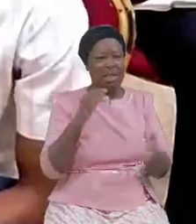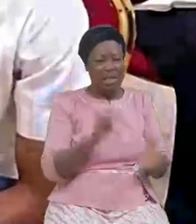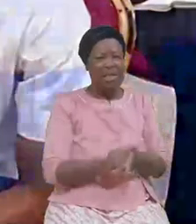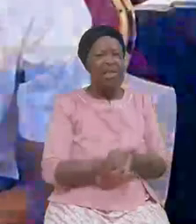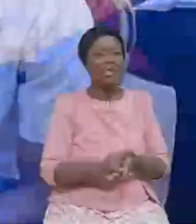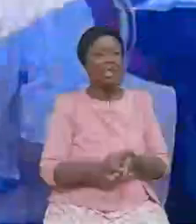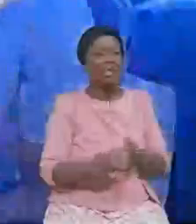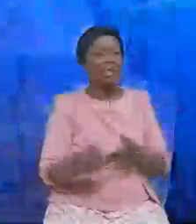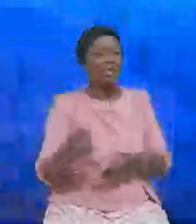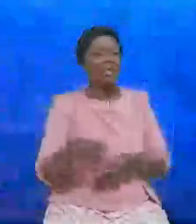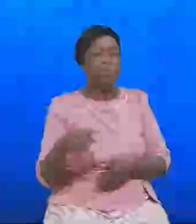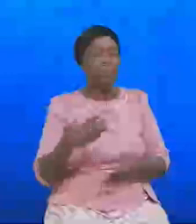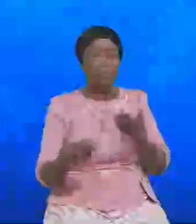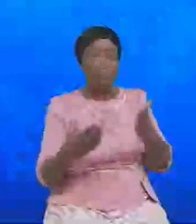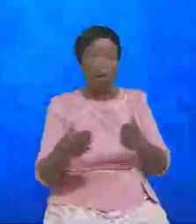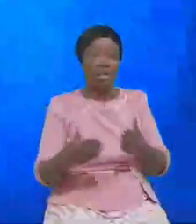te servir sans crainte.